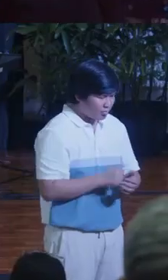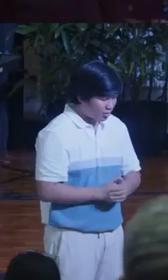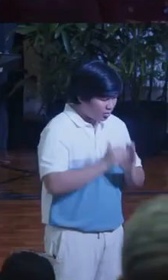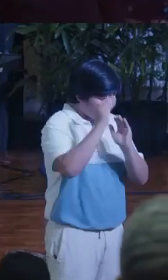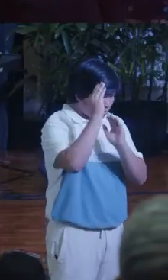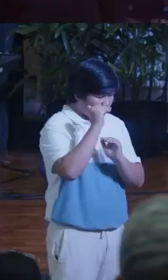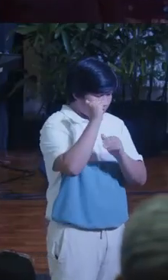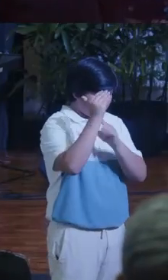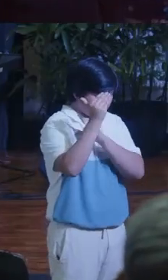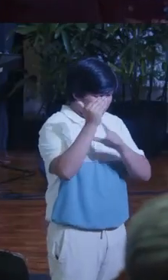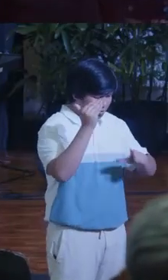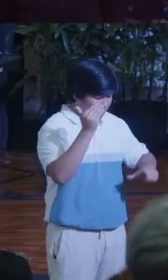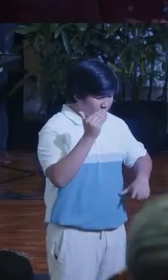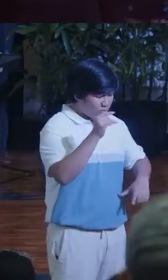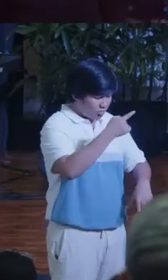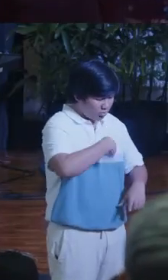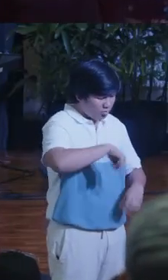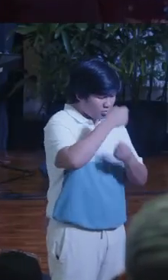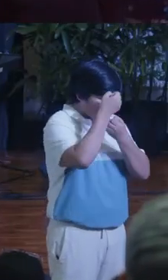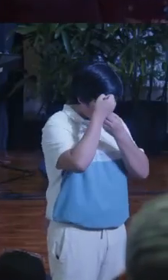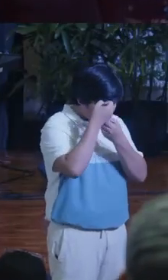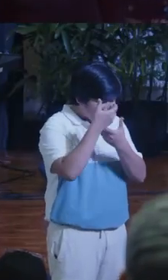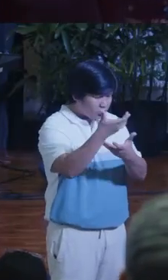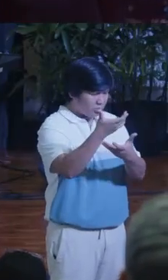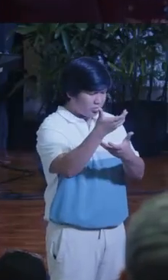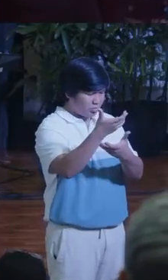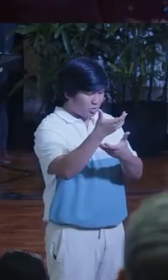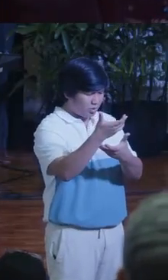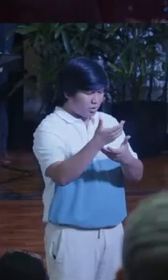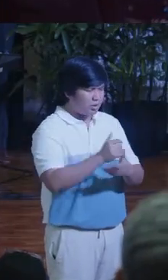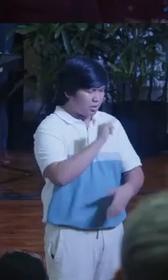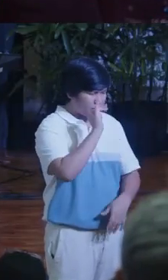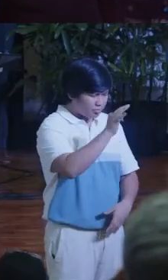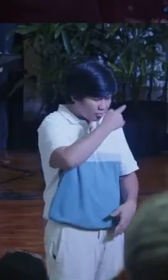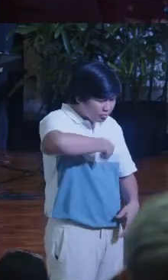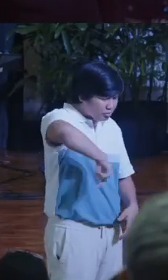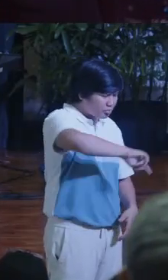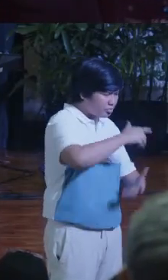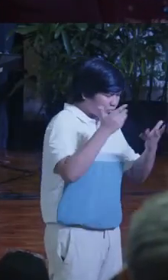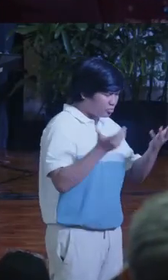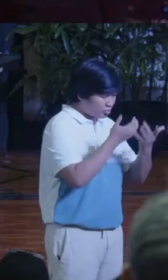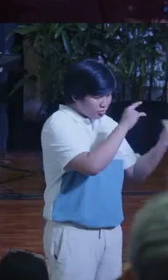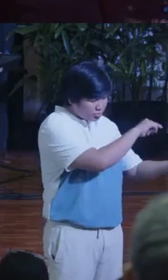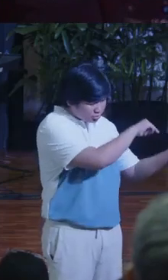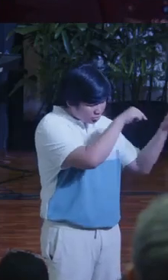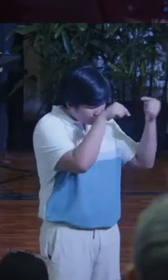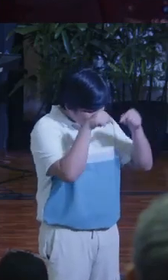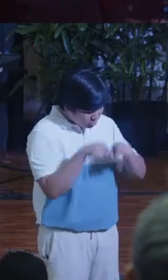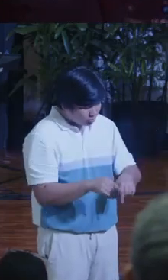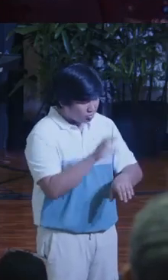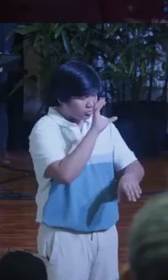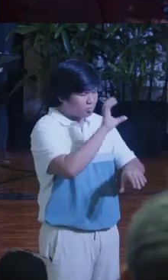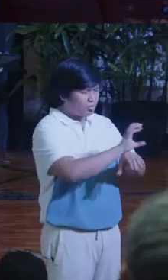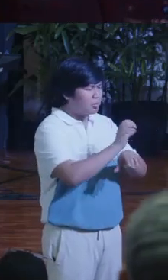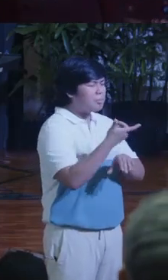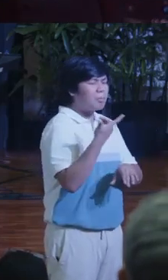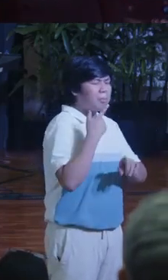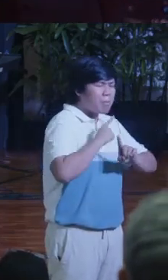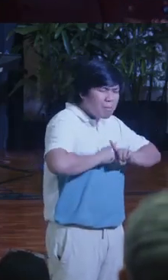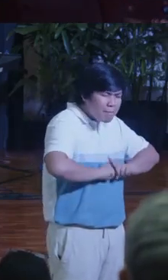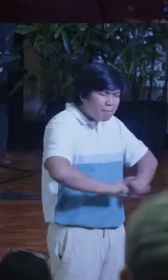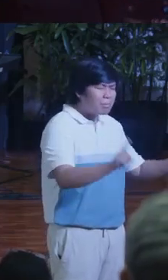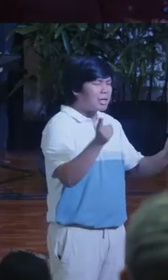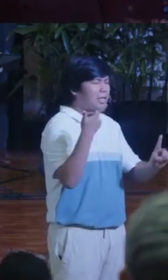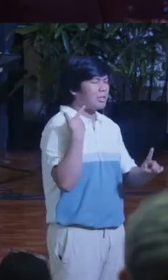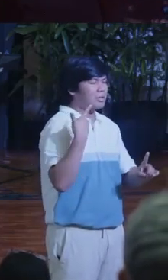Nawa po ay kami sumunod. Kung meron sa amin na naririto na hindi pa nananampalataya